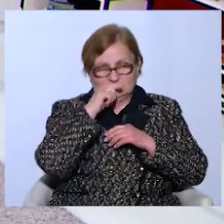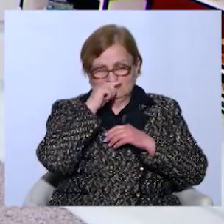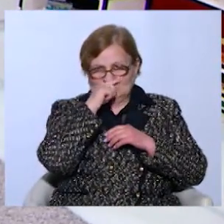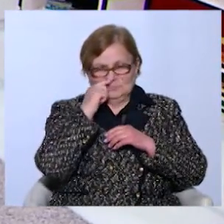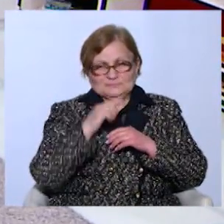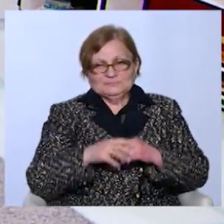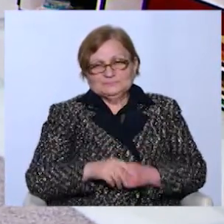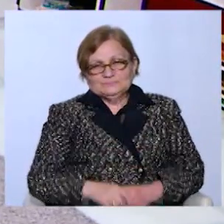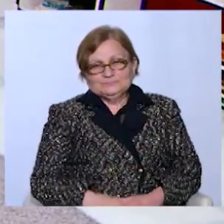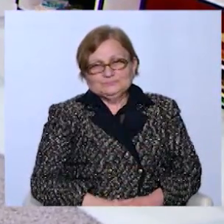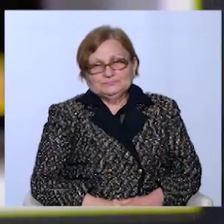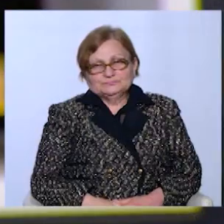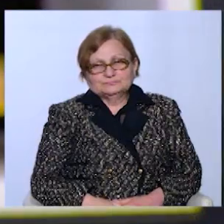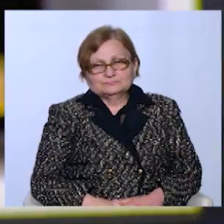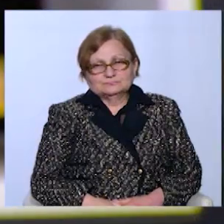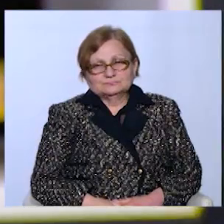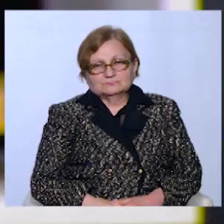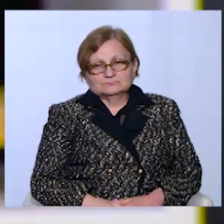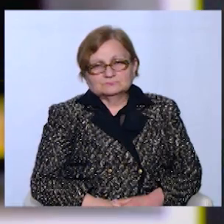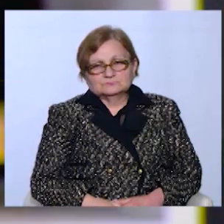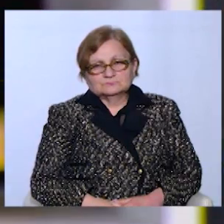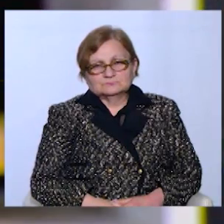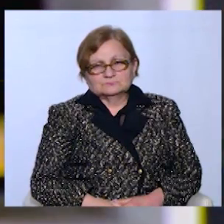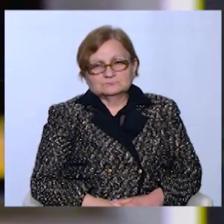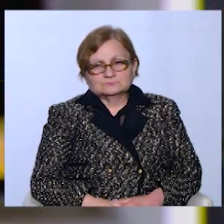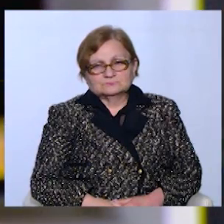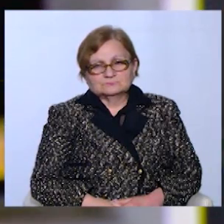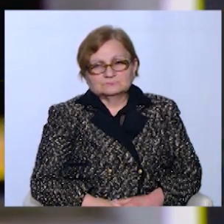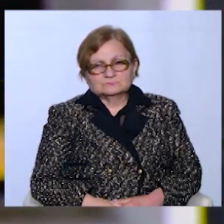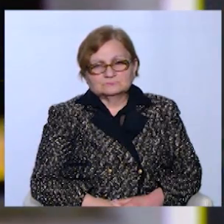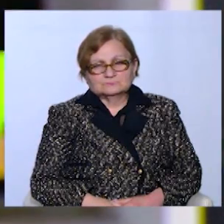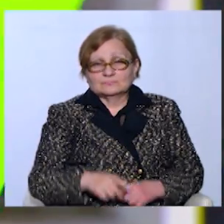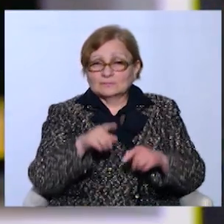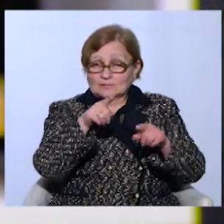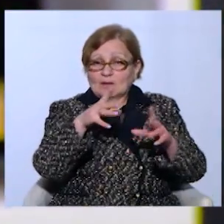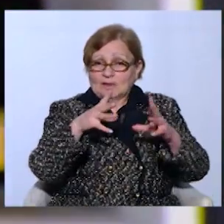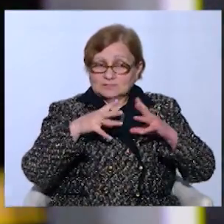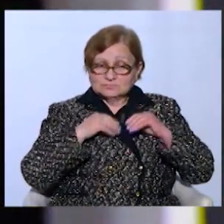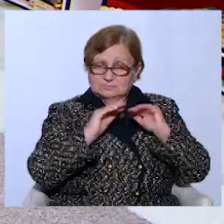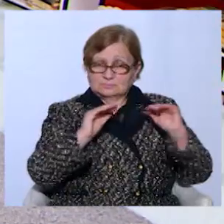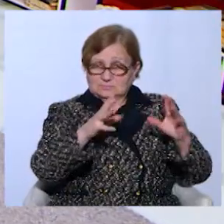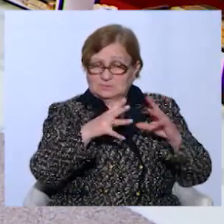ქვედა ნაწილს მოვაჭრი. თქვენც ჩემთან ერთად